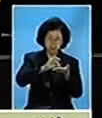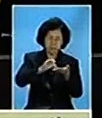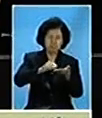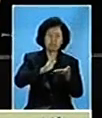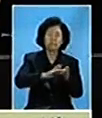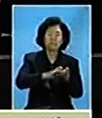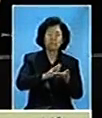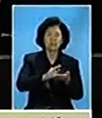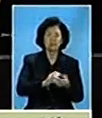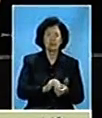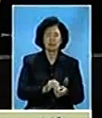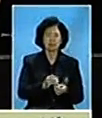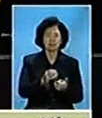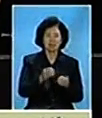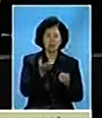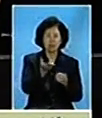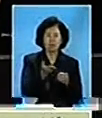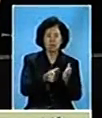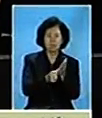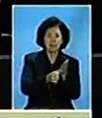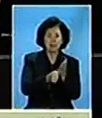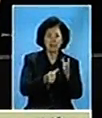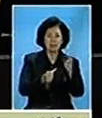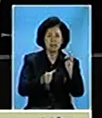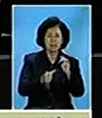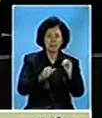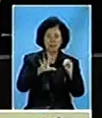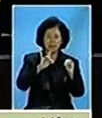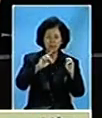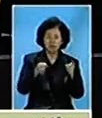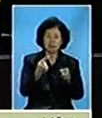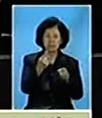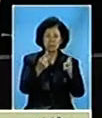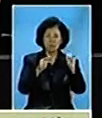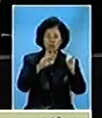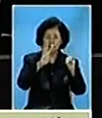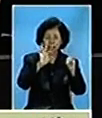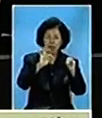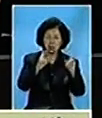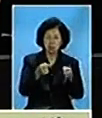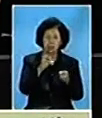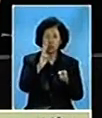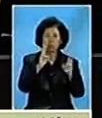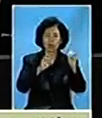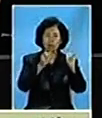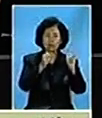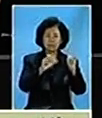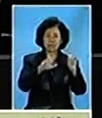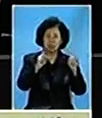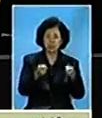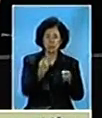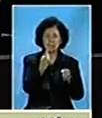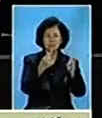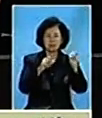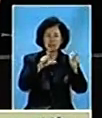ติไว้ในมาตรา4วงเล็บ2มาตรา5มาตรา8วงเล็บ1มาตรา9วงเล็บ6มาตรา13วงเล็บ1ม